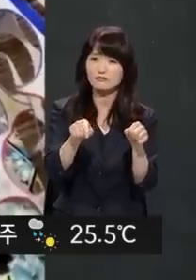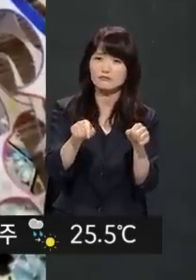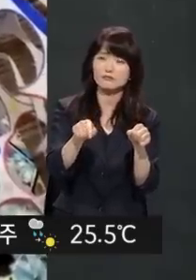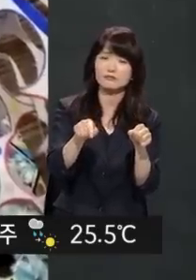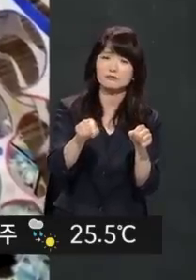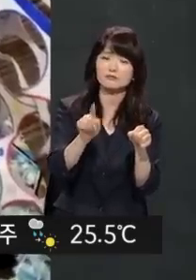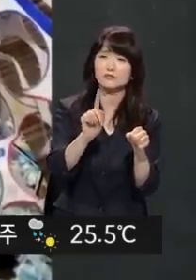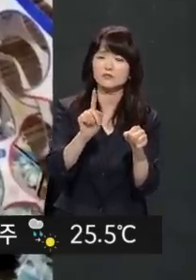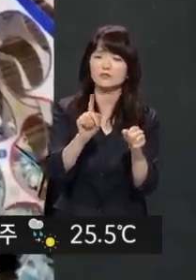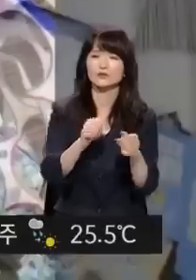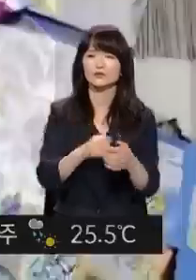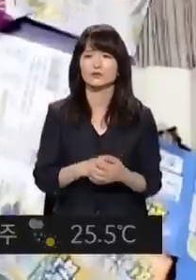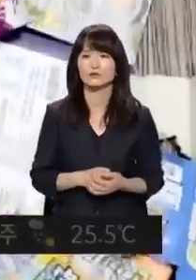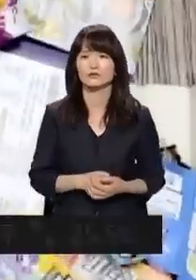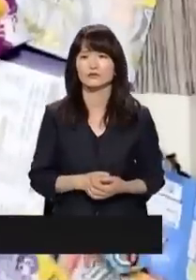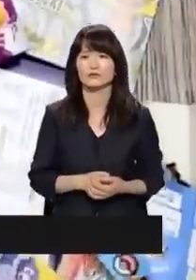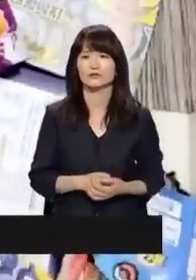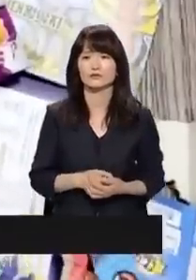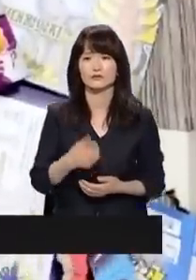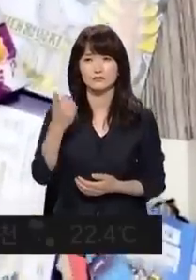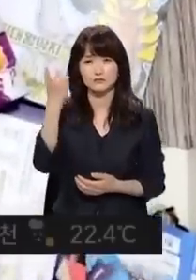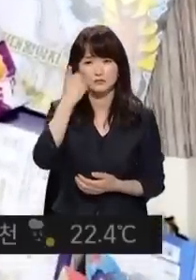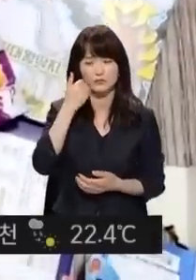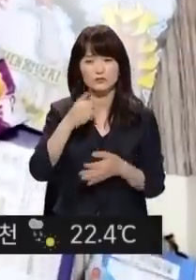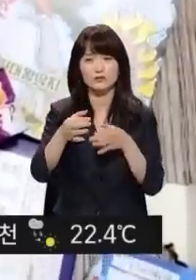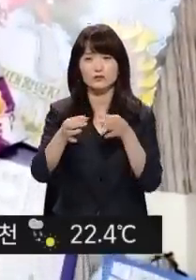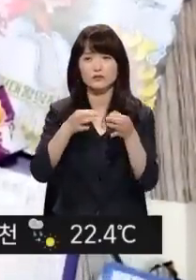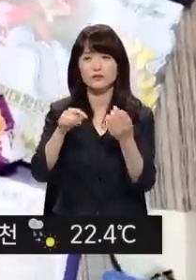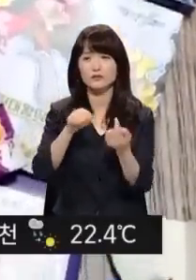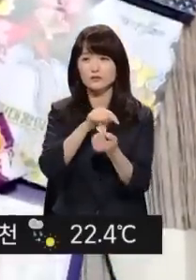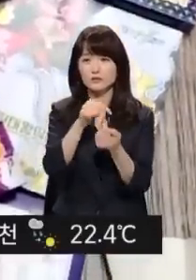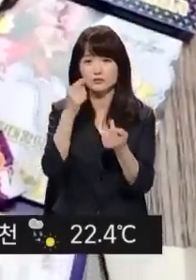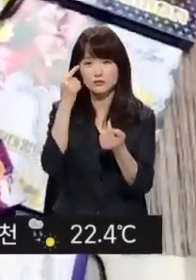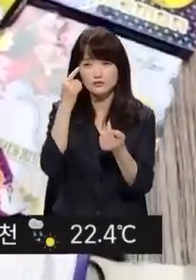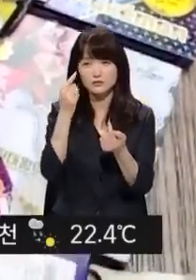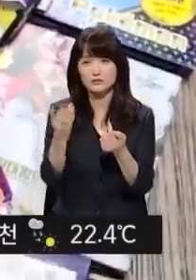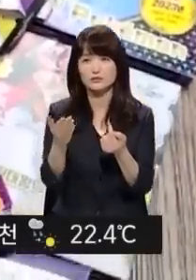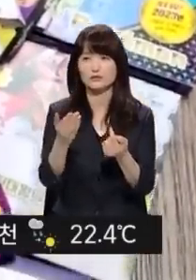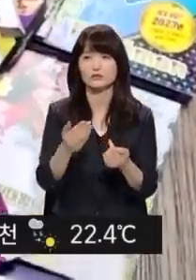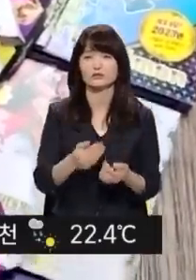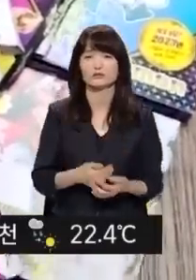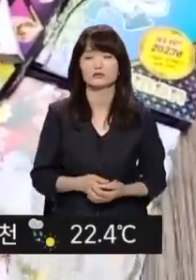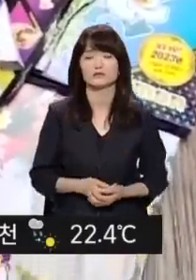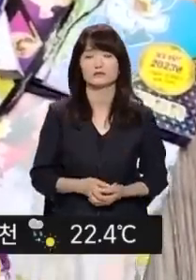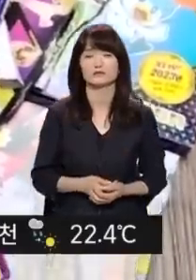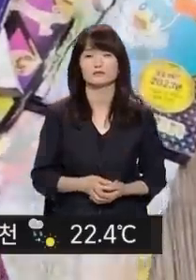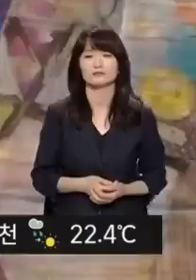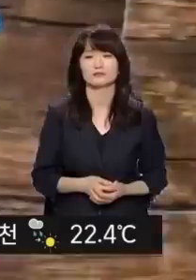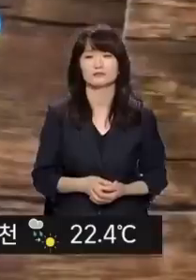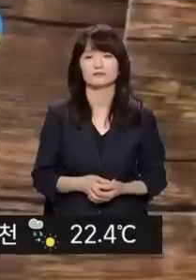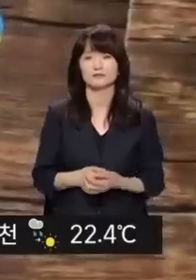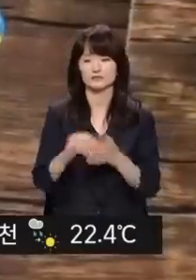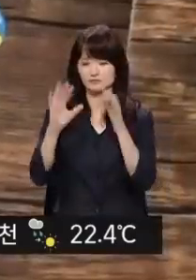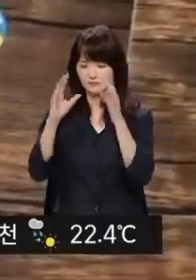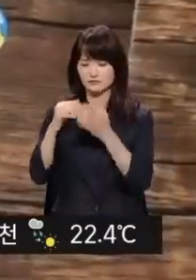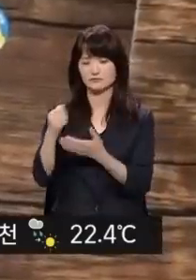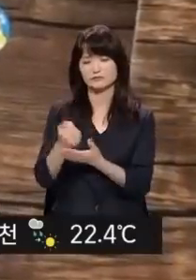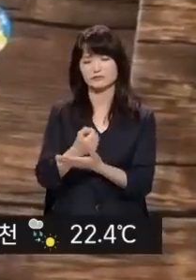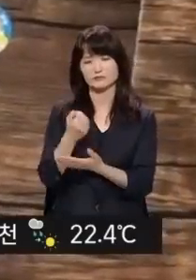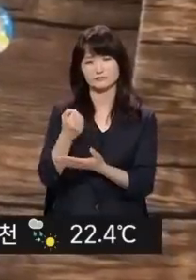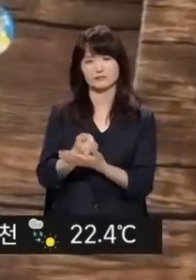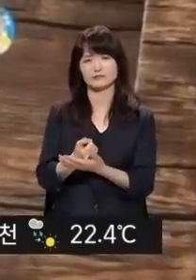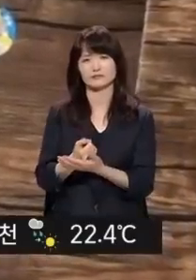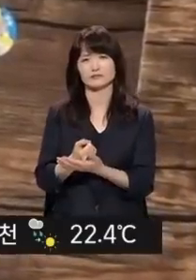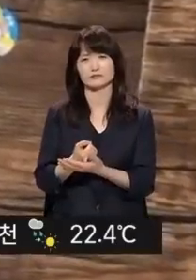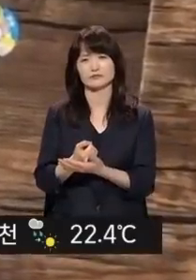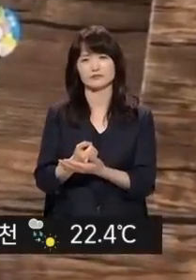하게 되면 누가 이걸 장사를 하겠느냐라고 하는 이런 상황인데요 아이들이 참 안됐다 이런